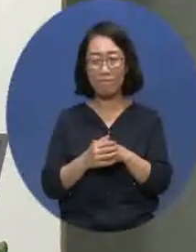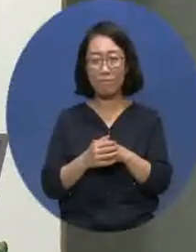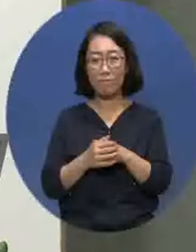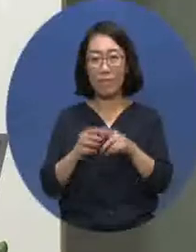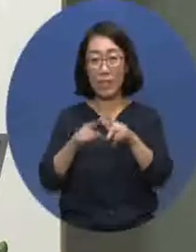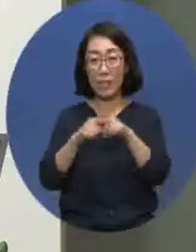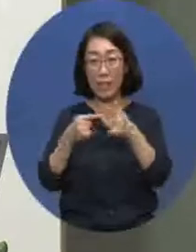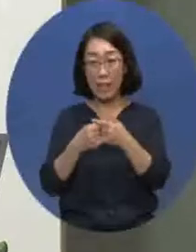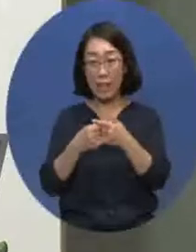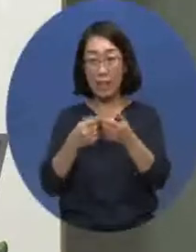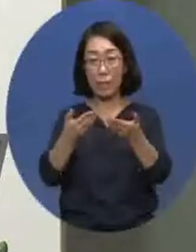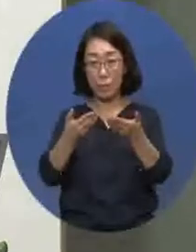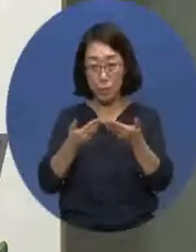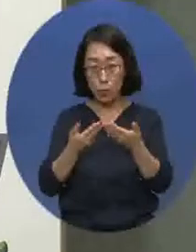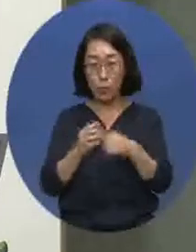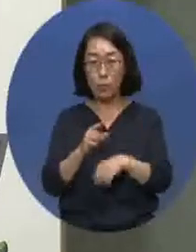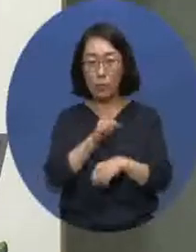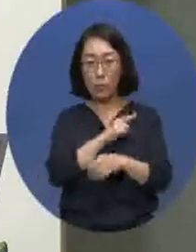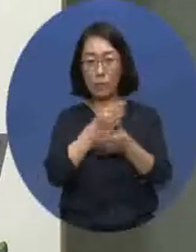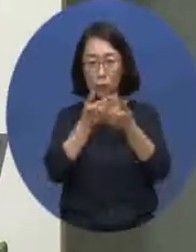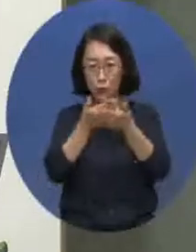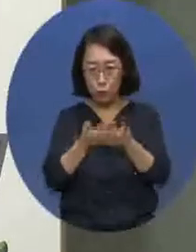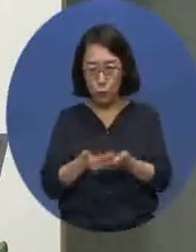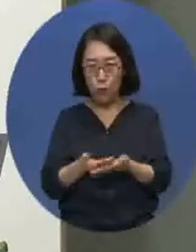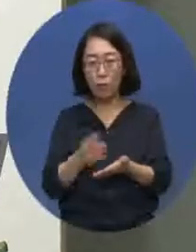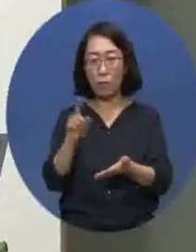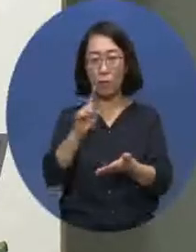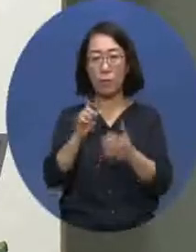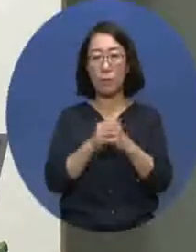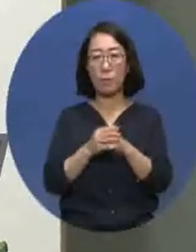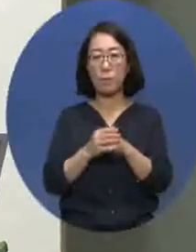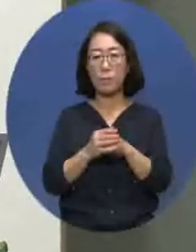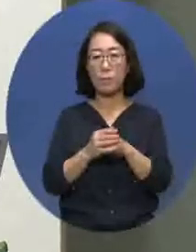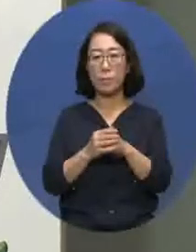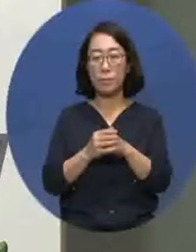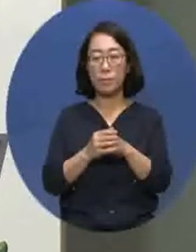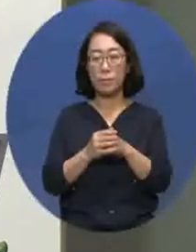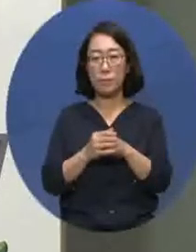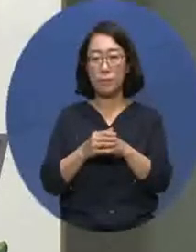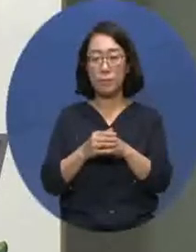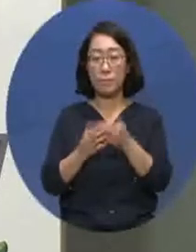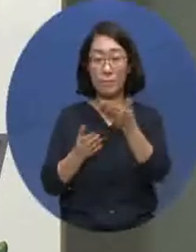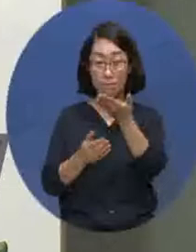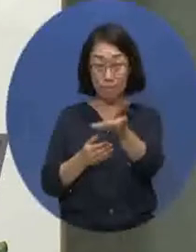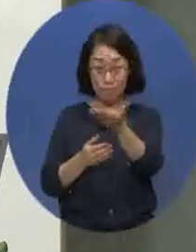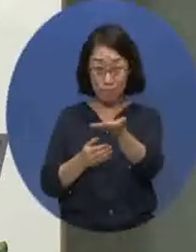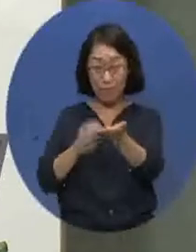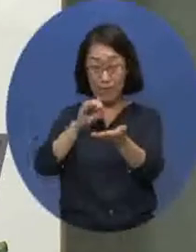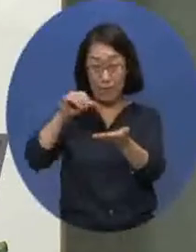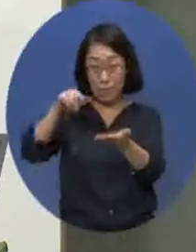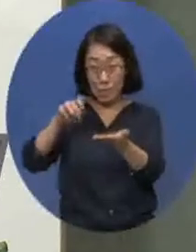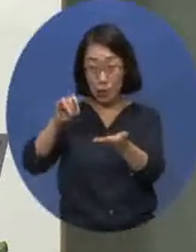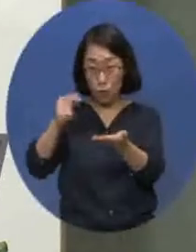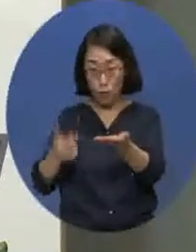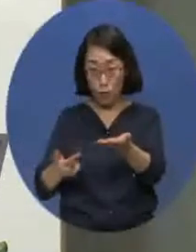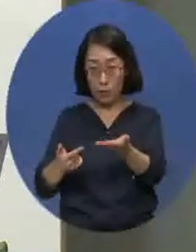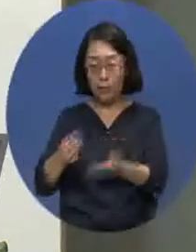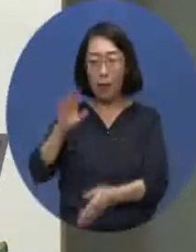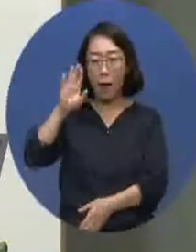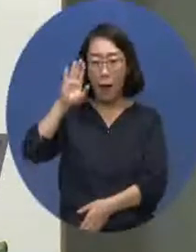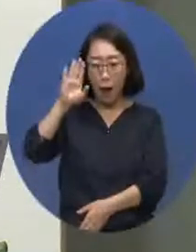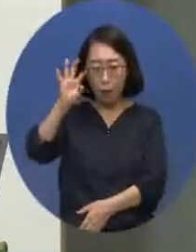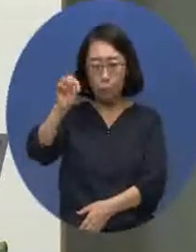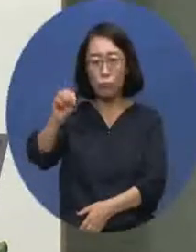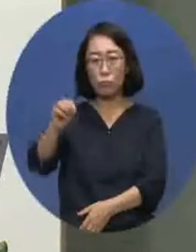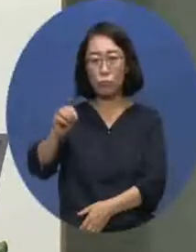이해하시고 에 가장 중요한 것은 이제 에 이정근 위원장이 앞으로 언제 내가